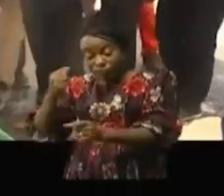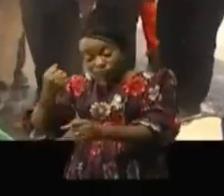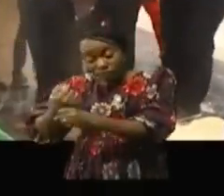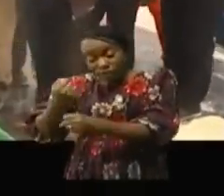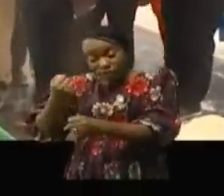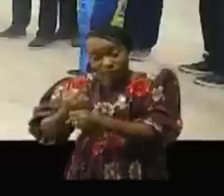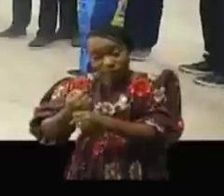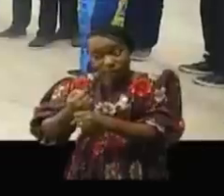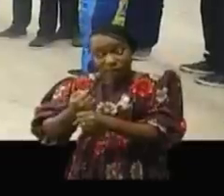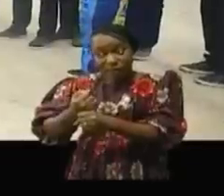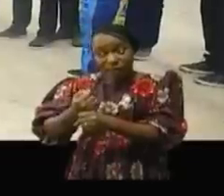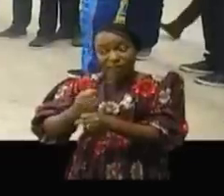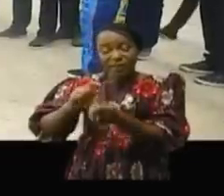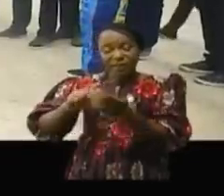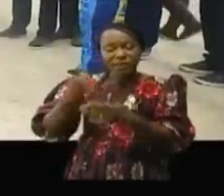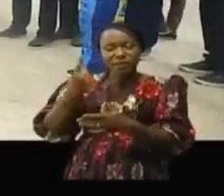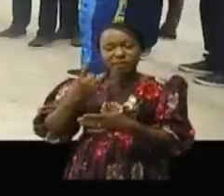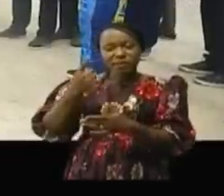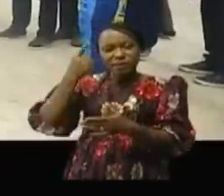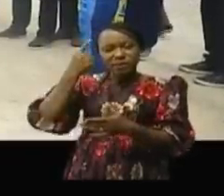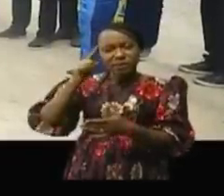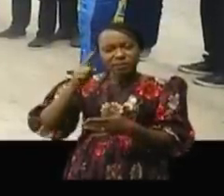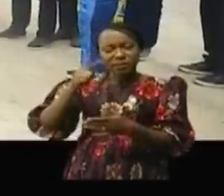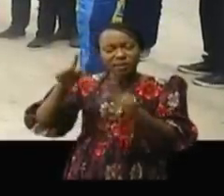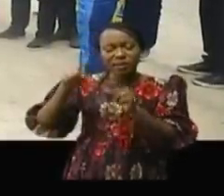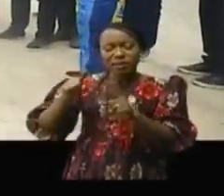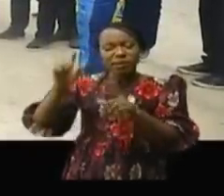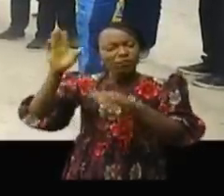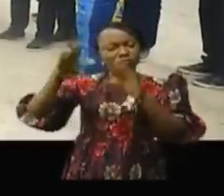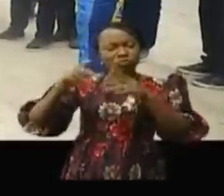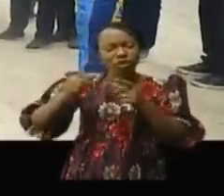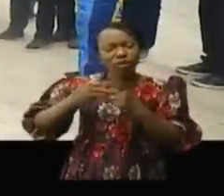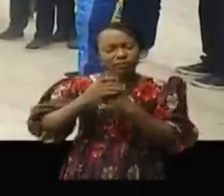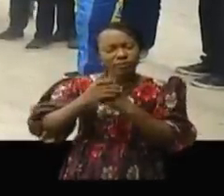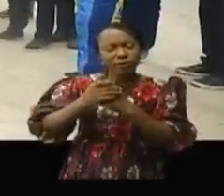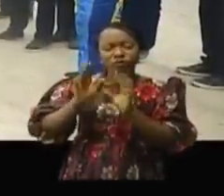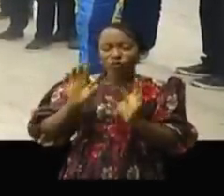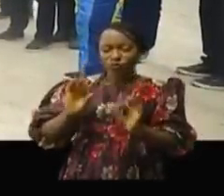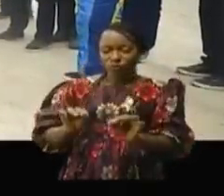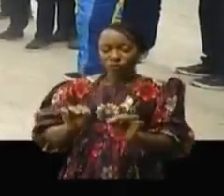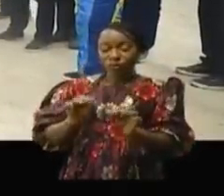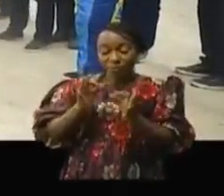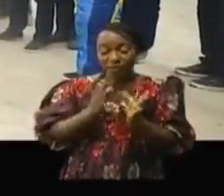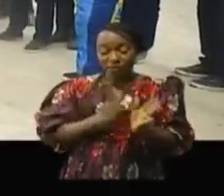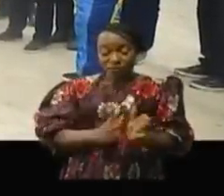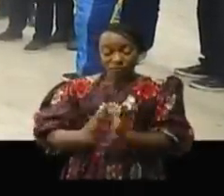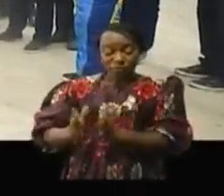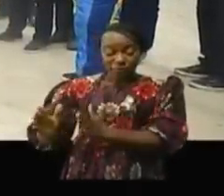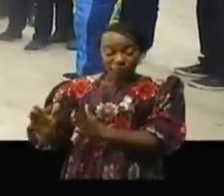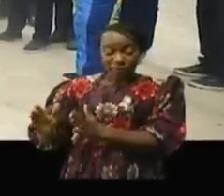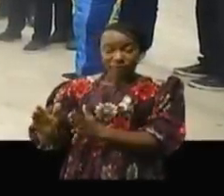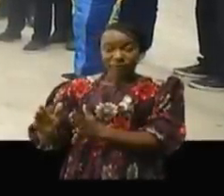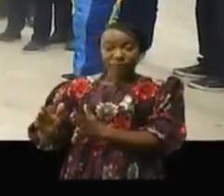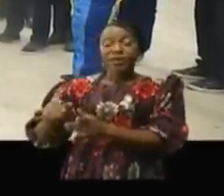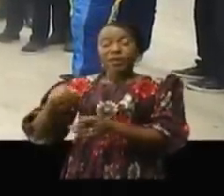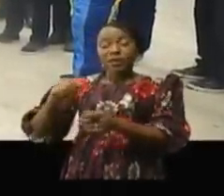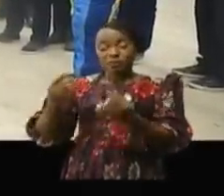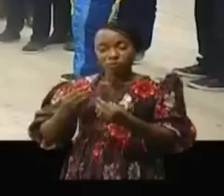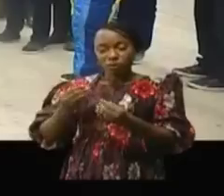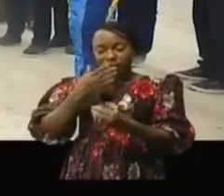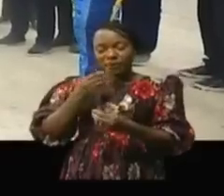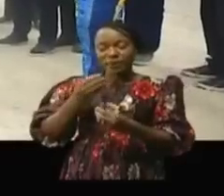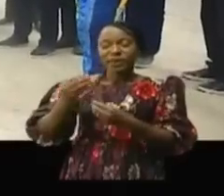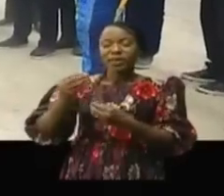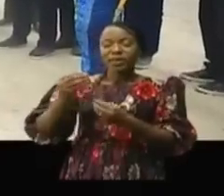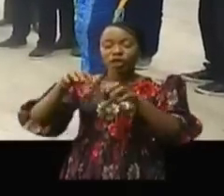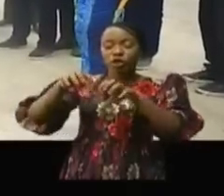pas seulement pour la saison qui s'annonce, hein, parce que nous devons nous préparer sérieusement. Au mois de septembre, c'est la pluie, hein, pour nourrir les